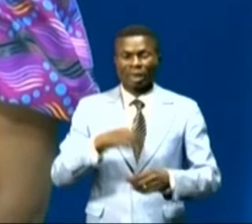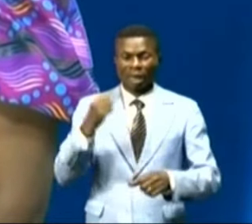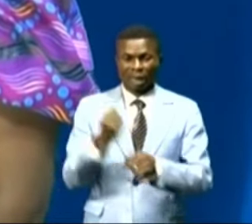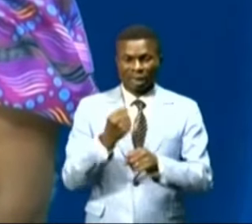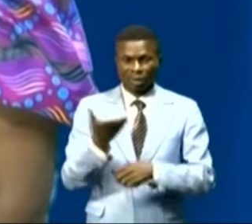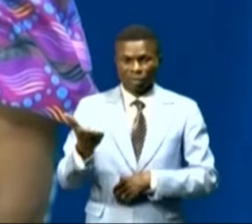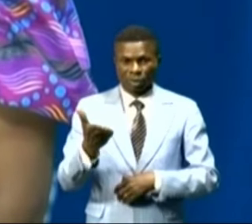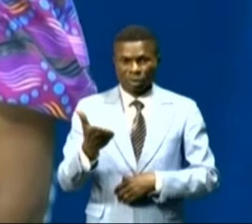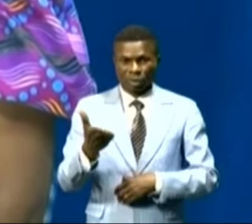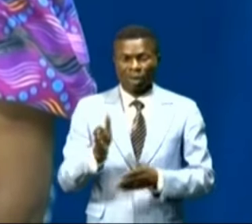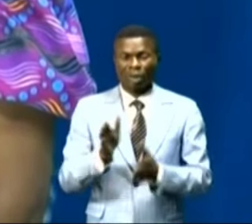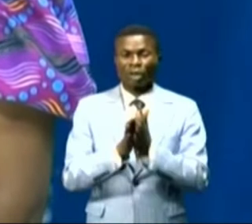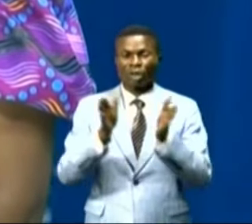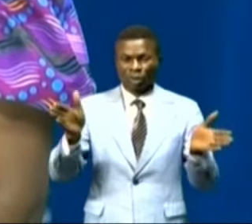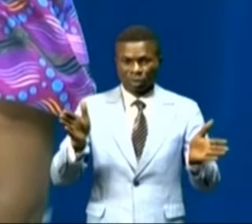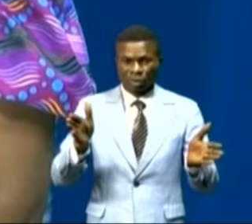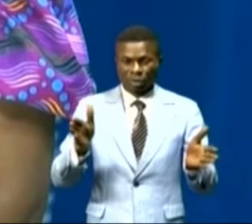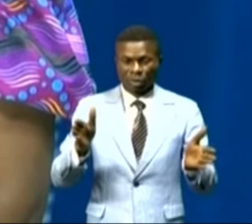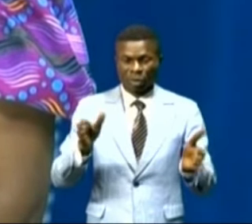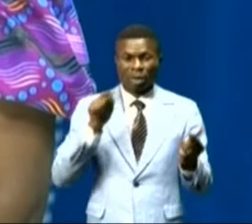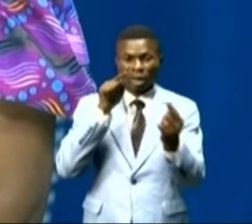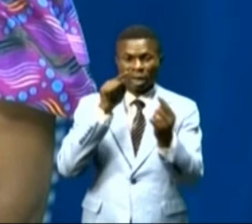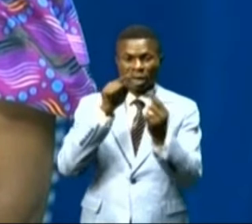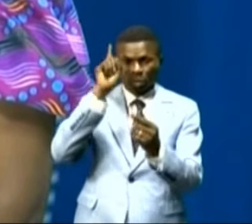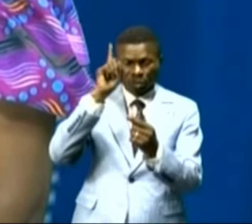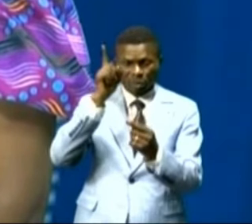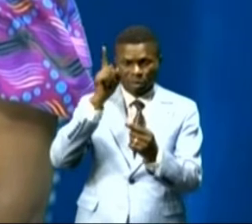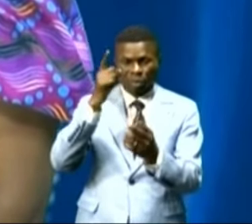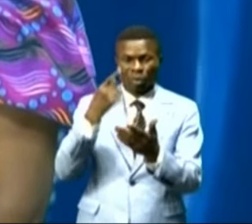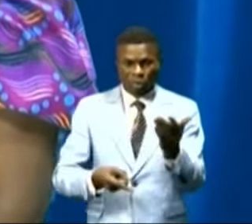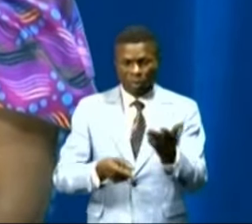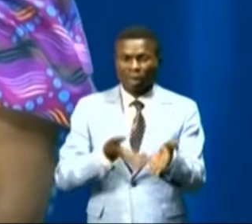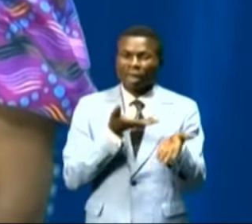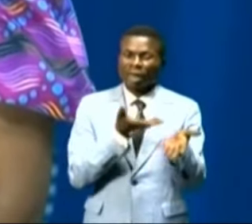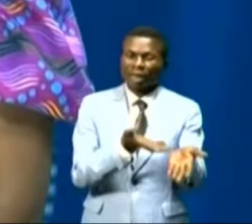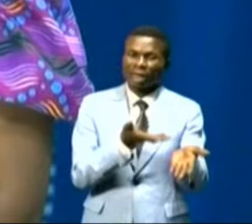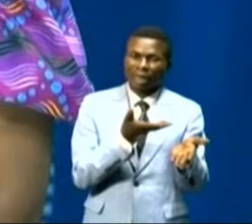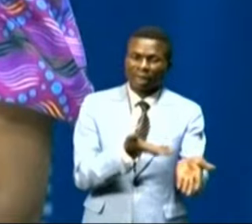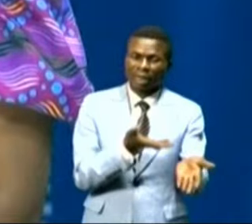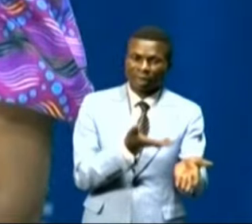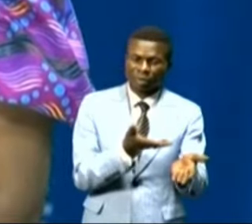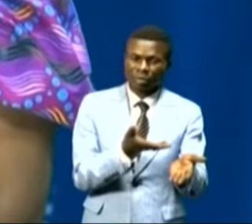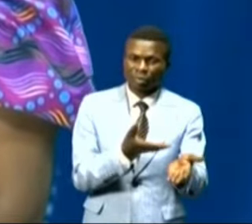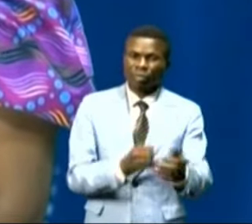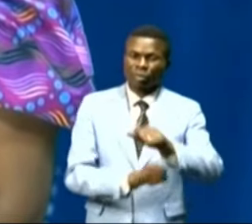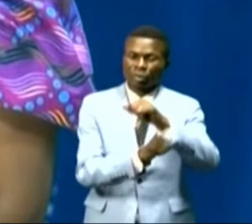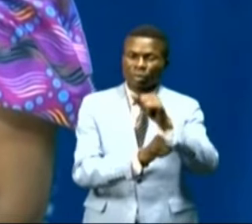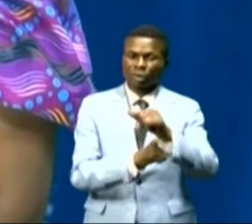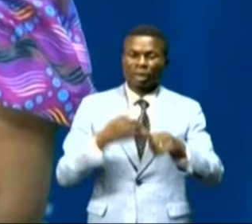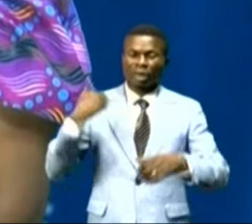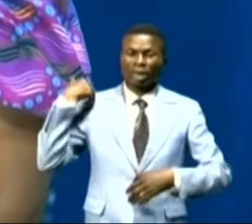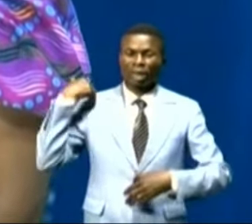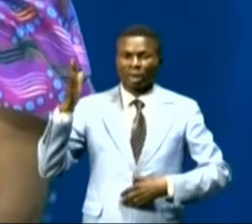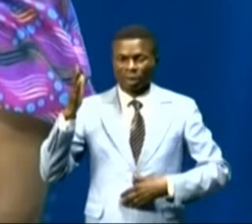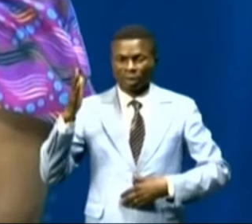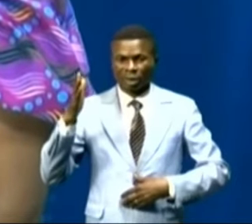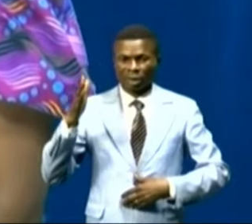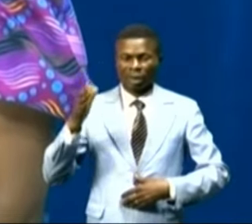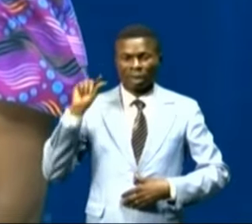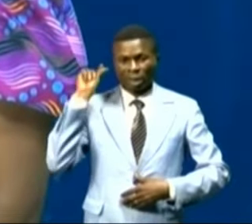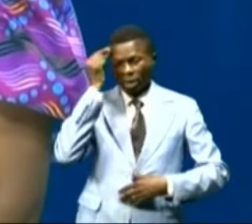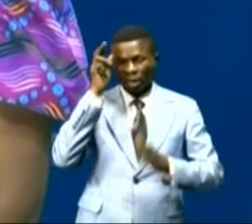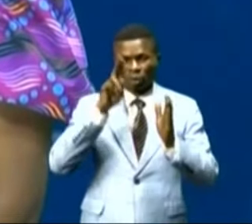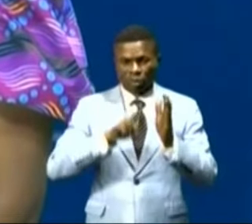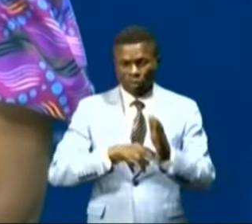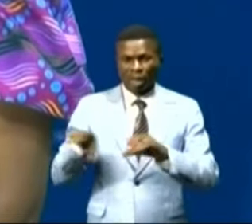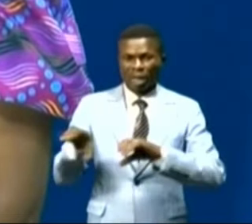de manière globale, elle a pour rôle de pouvoir accompagner le pouvoir public, donc le gouvernement, dans